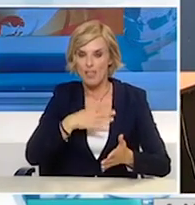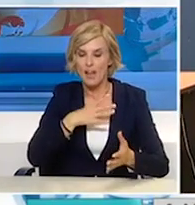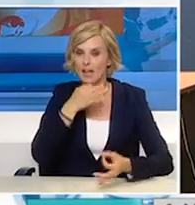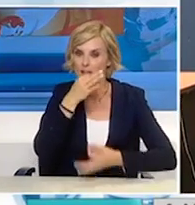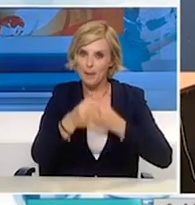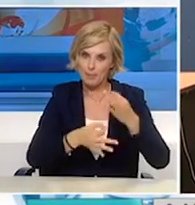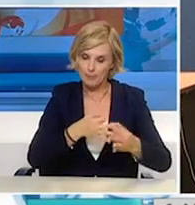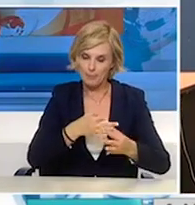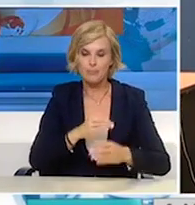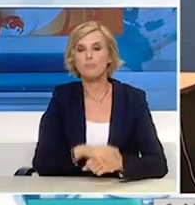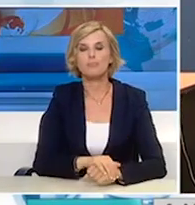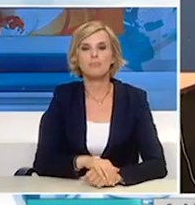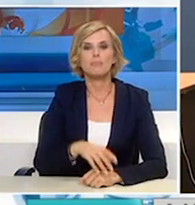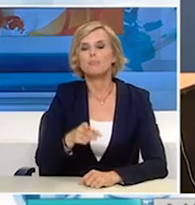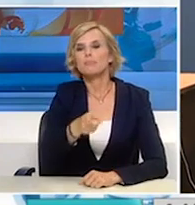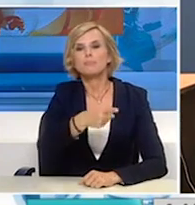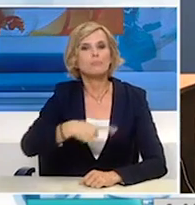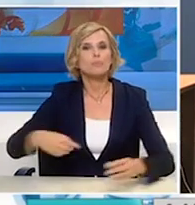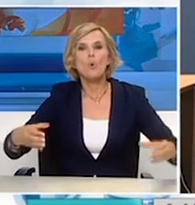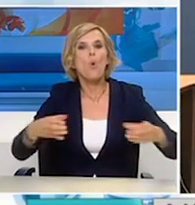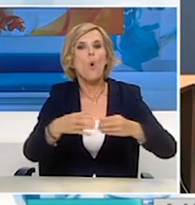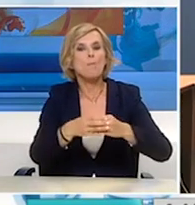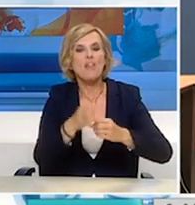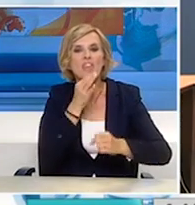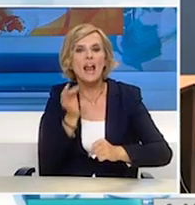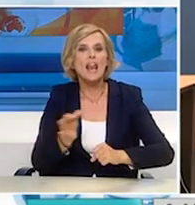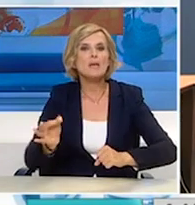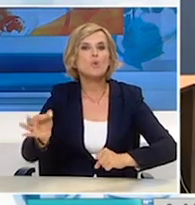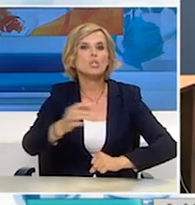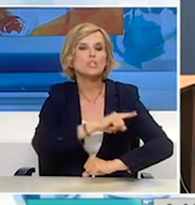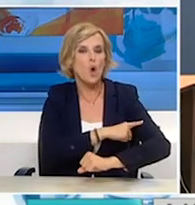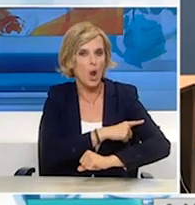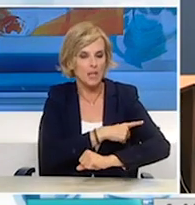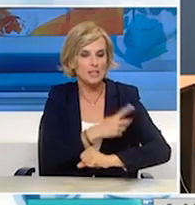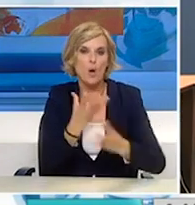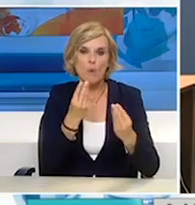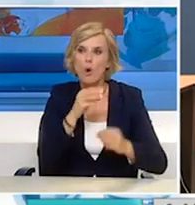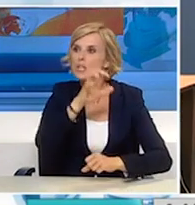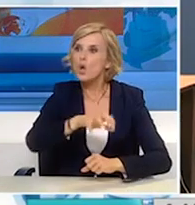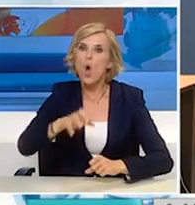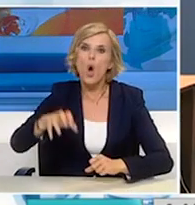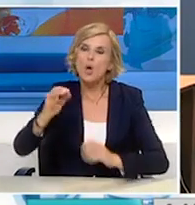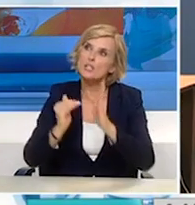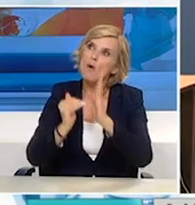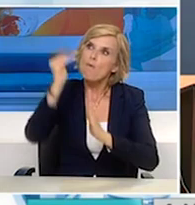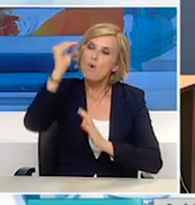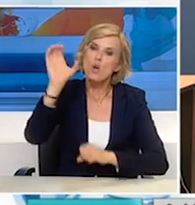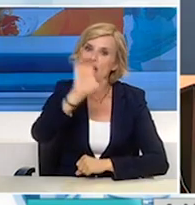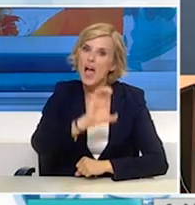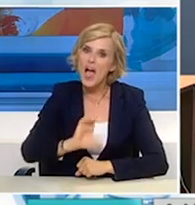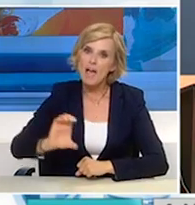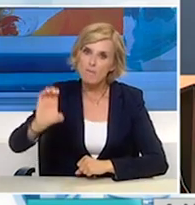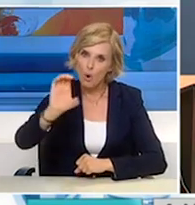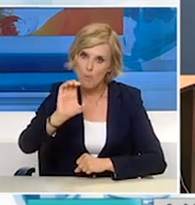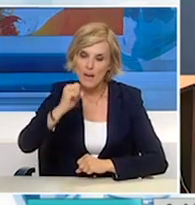ΤΑΦ? Επίσης εκτιμάται ότι το ποσοστό πειθαρχίας πολλών χωρών της κεντρικής και βόρειας Ευρώπης αναφορικά με τα περιοριστικά μέτρα εξαιτίας